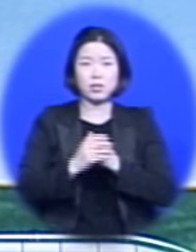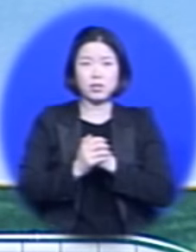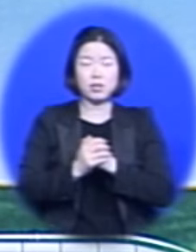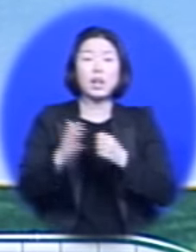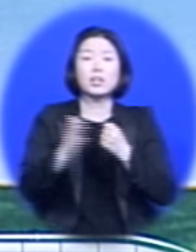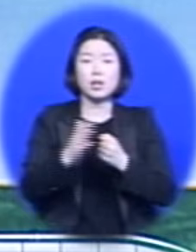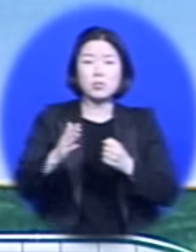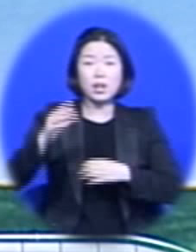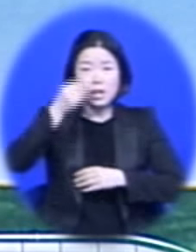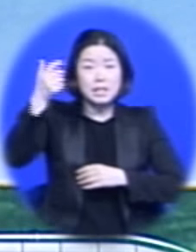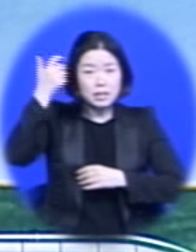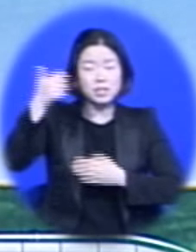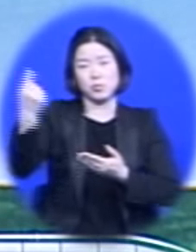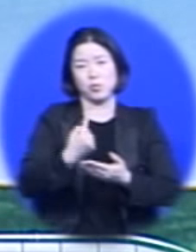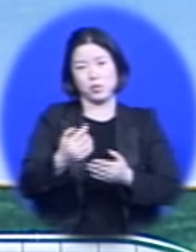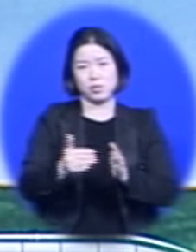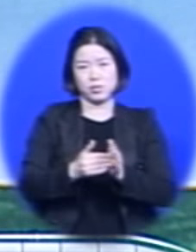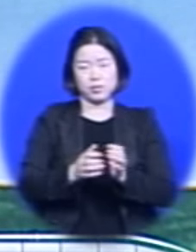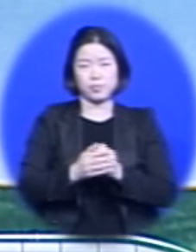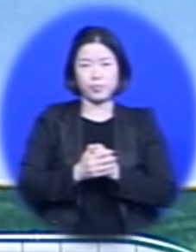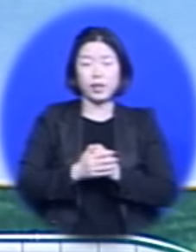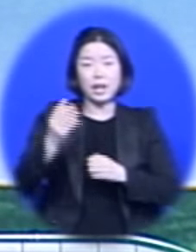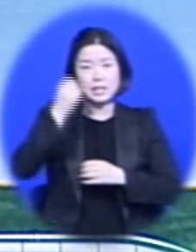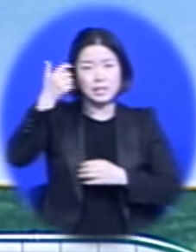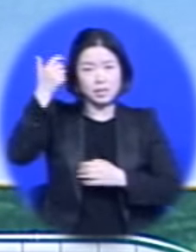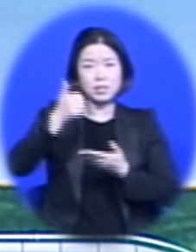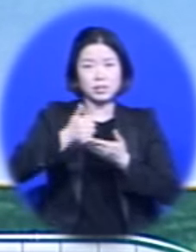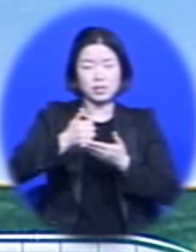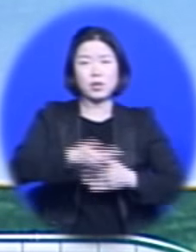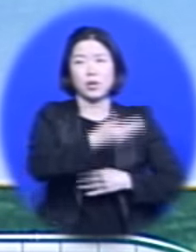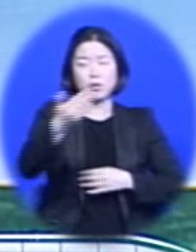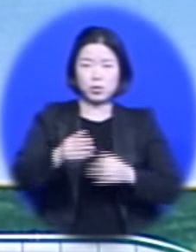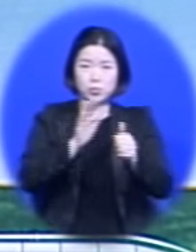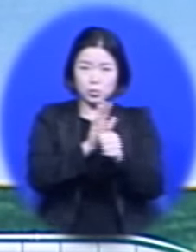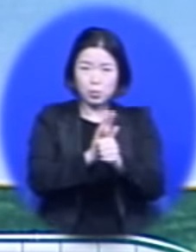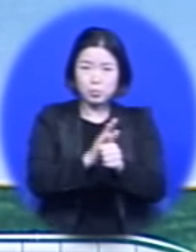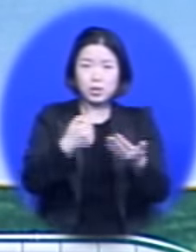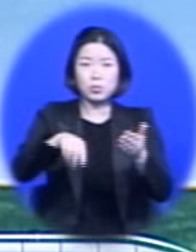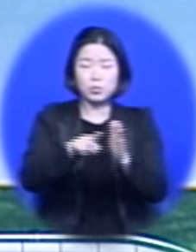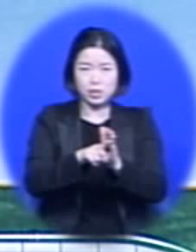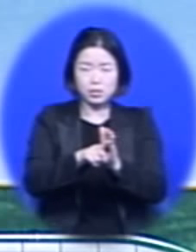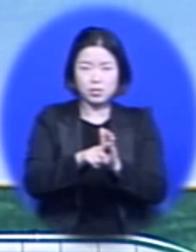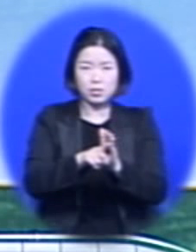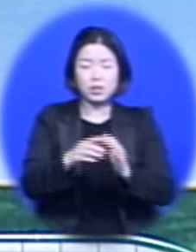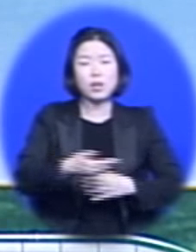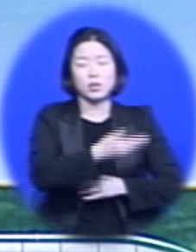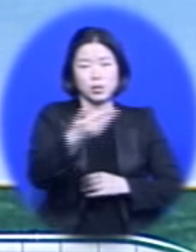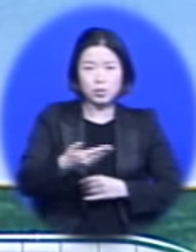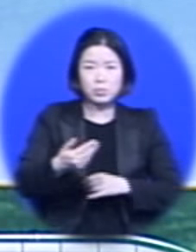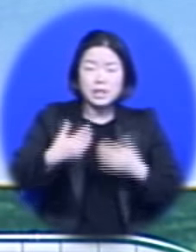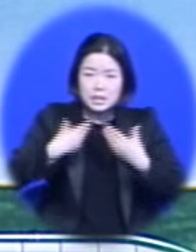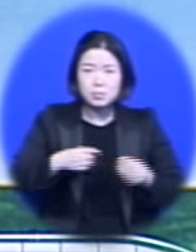그래서 성령님이 오신 거라니까요. 성령께서 여러분을 도우시려고 여러분들이 실패하고 좌절하고